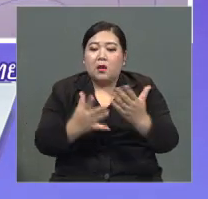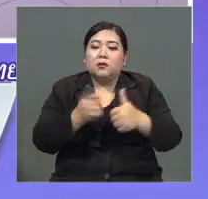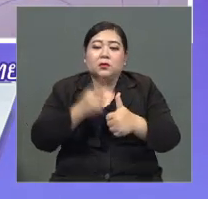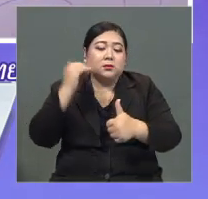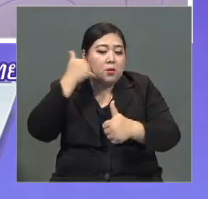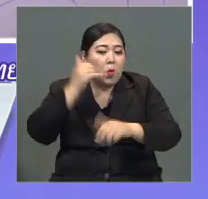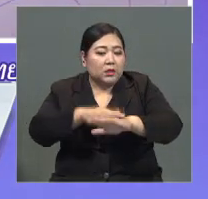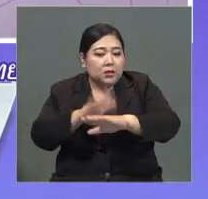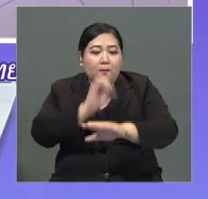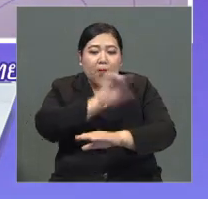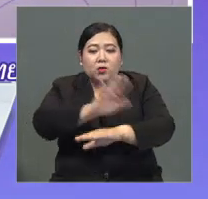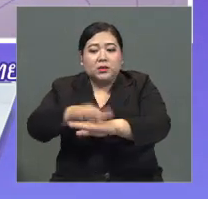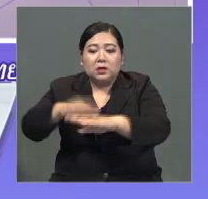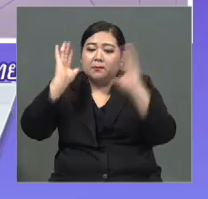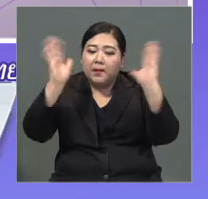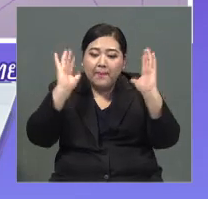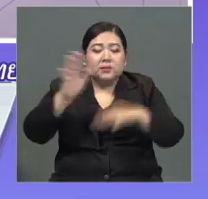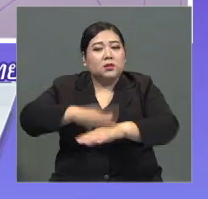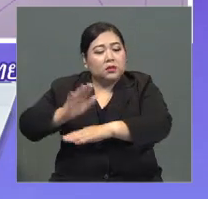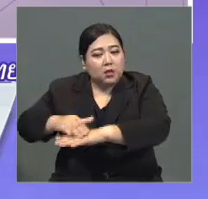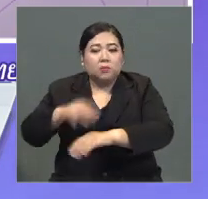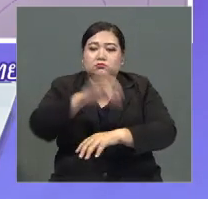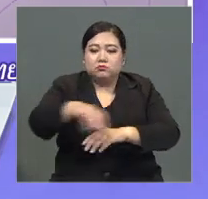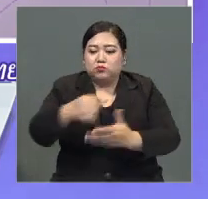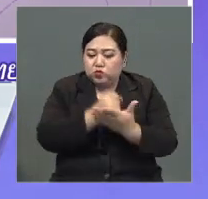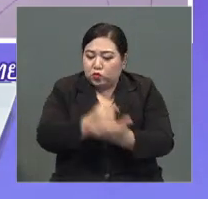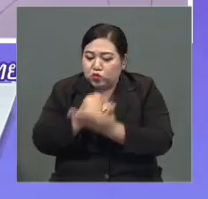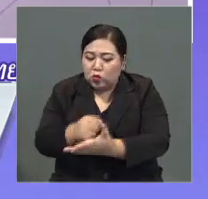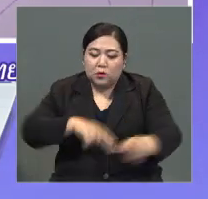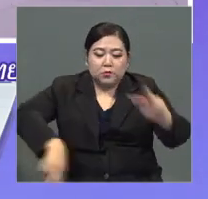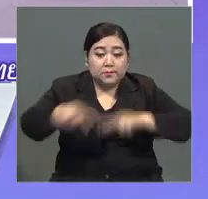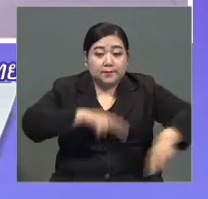ในหนวน sciencesานกี่เกี่วของเข้ไปดูแล vegan dependent fabric ofpoอาสต attracting